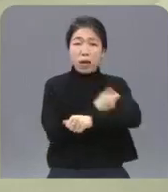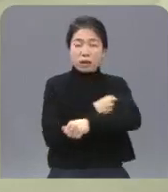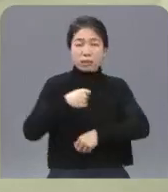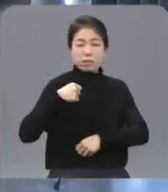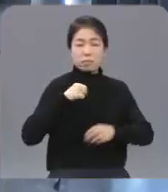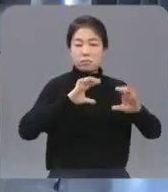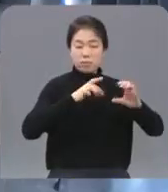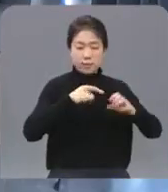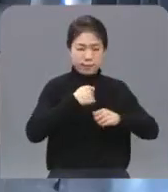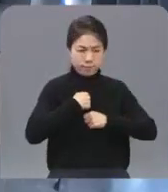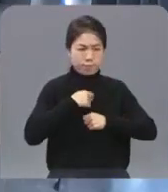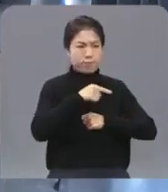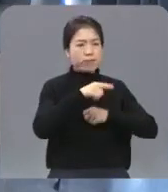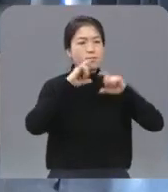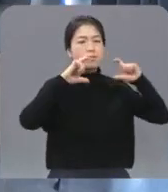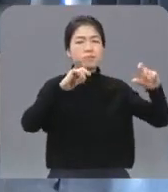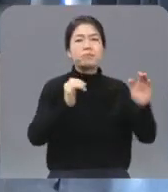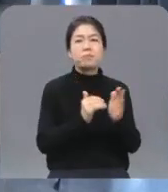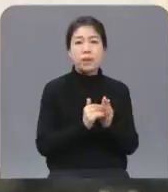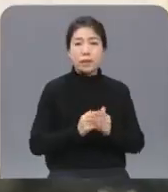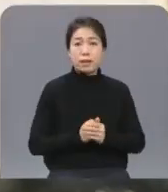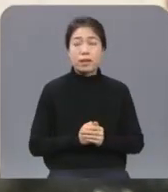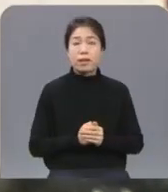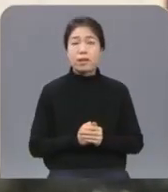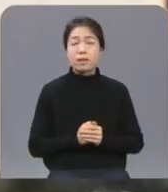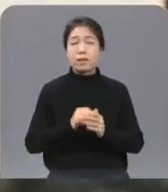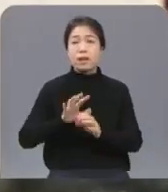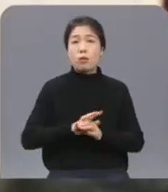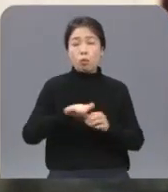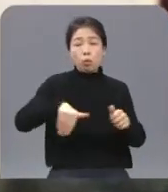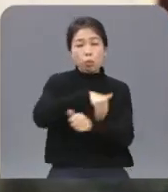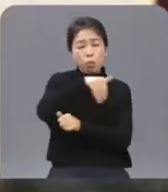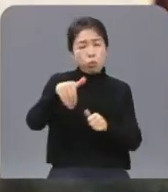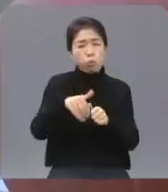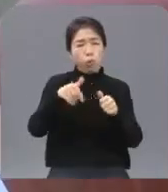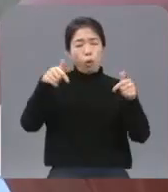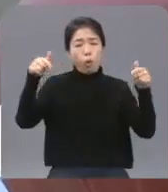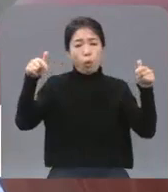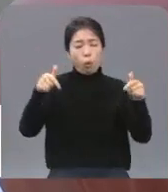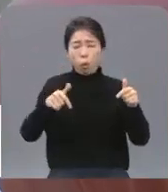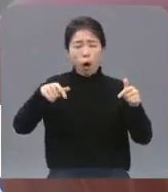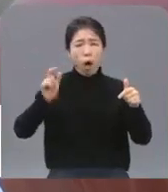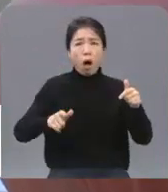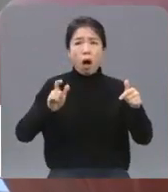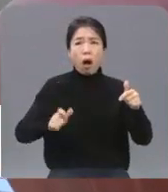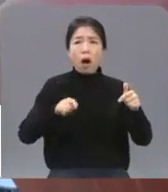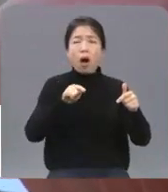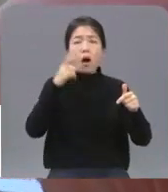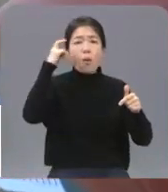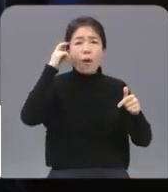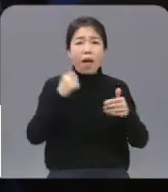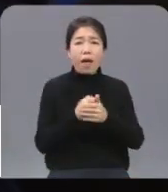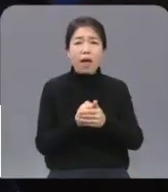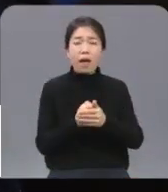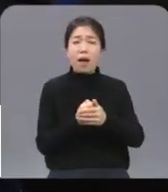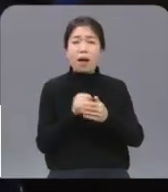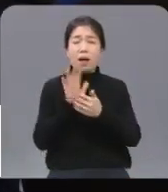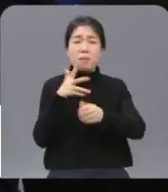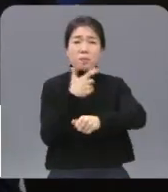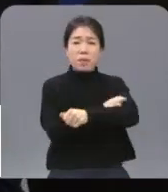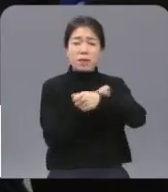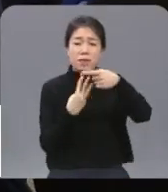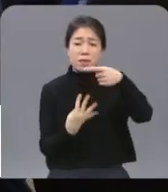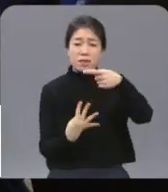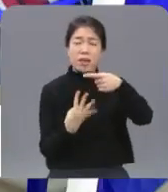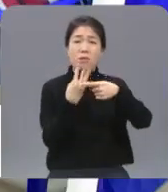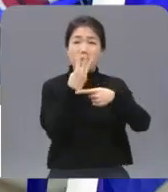강국의 강력한 경고를 보냈습니다 코로나 상황이 좀처럼 호전되지 않고 있는 건 백신의 1/4 이상이